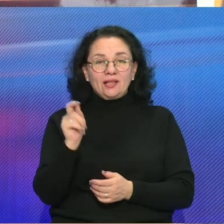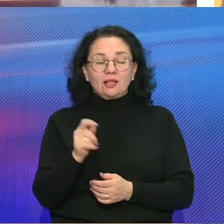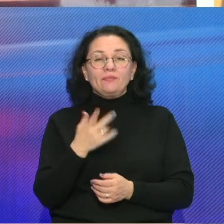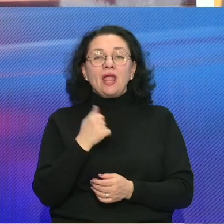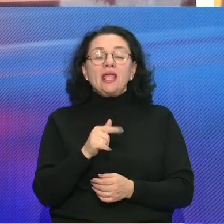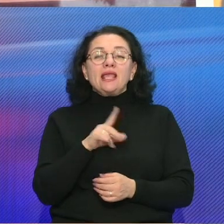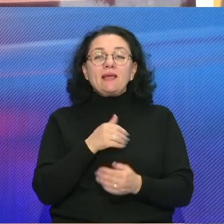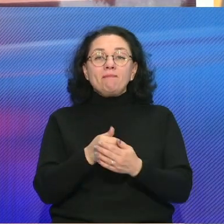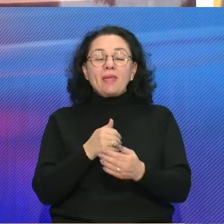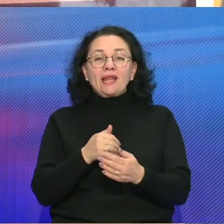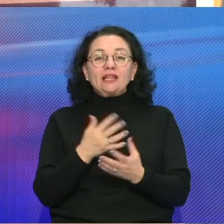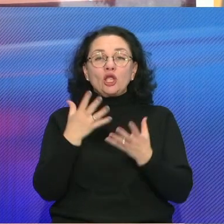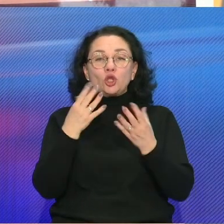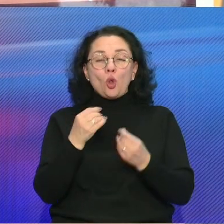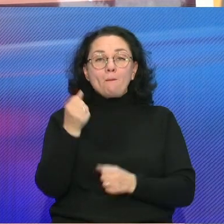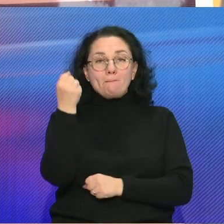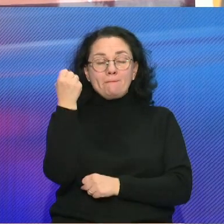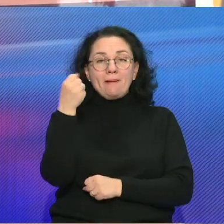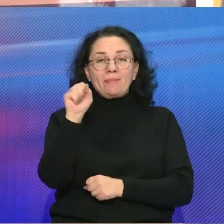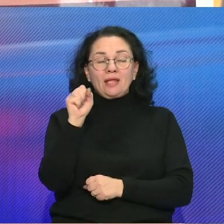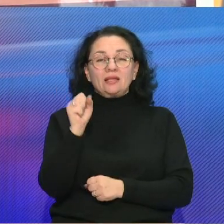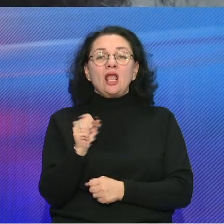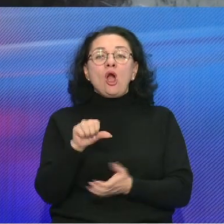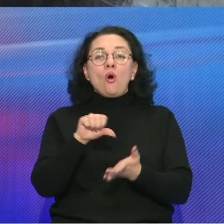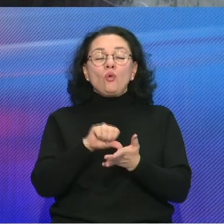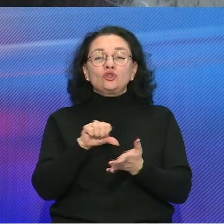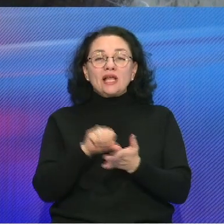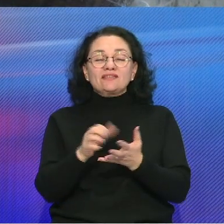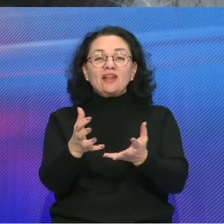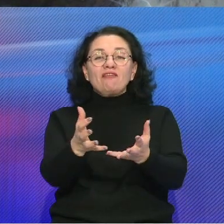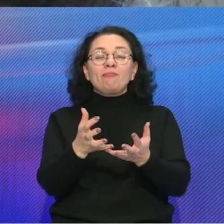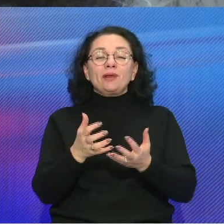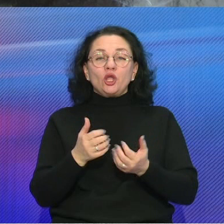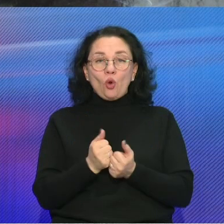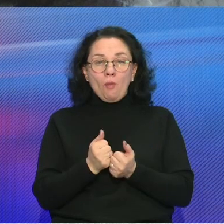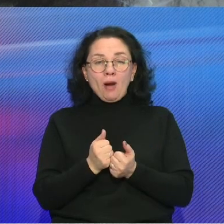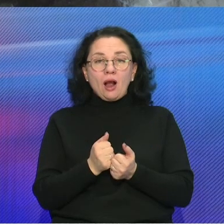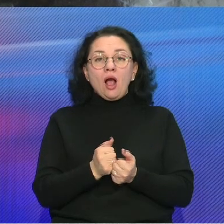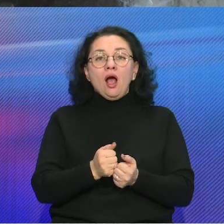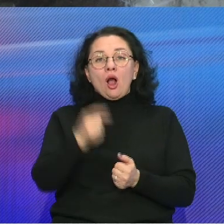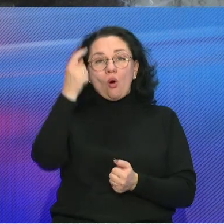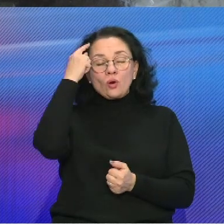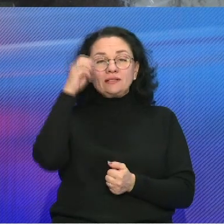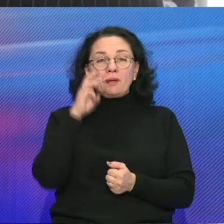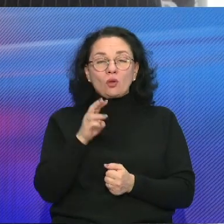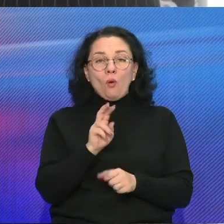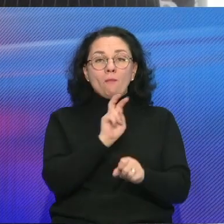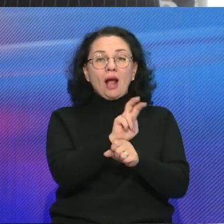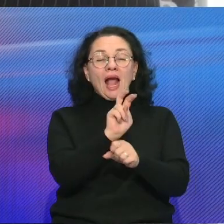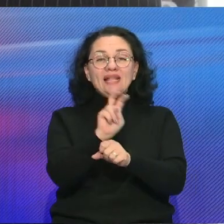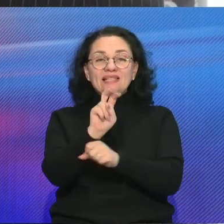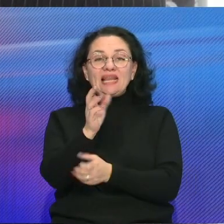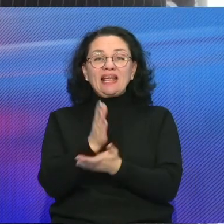Победы. Мы участвовали и в приемах, проводимыми органами исполнительной власти, посещали ветеранов на дому совместно с